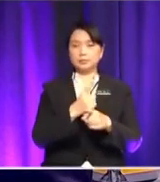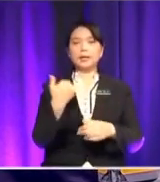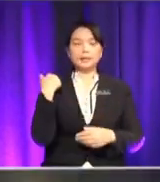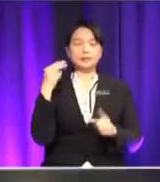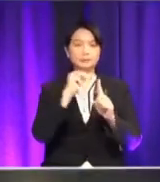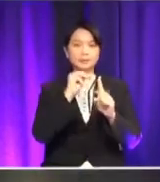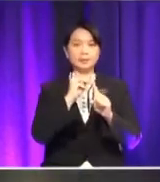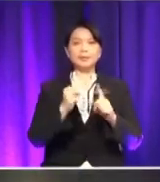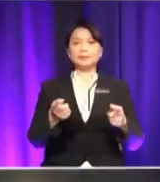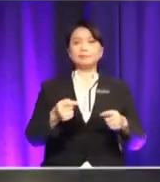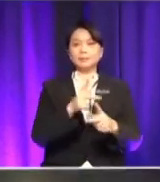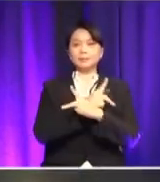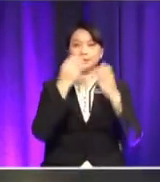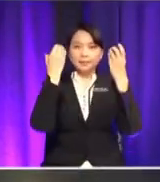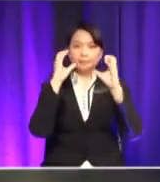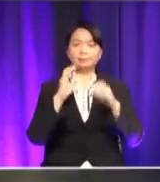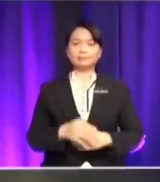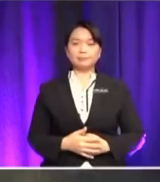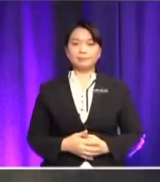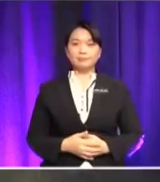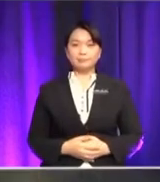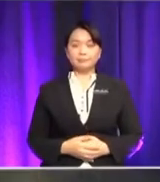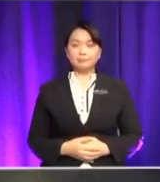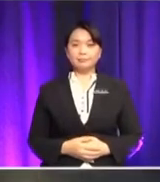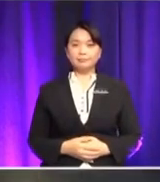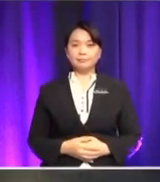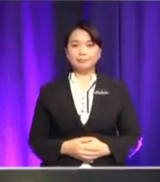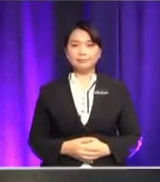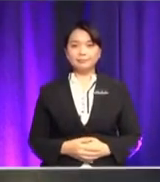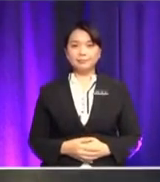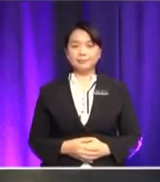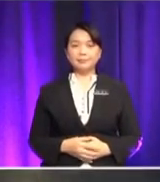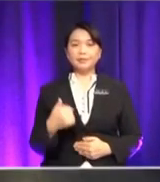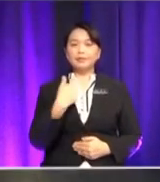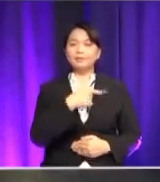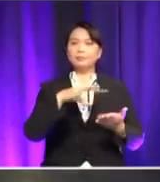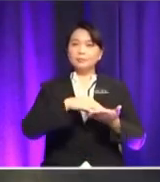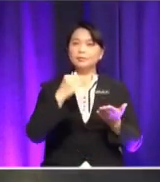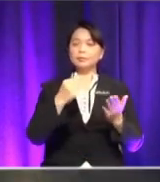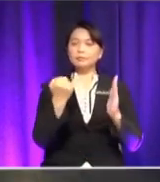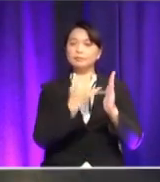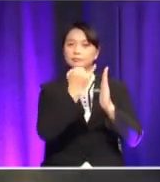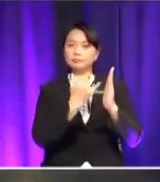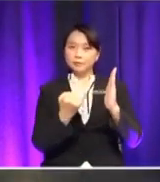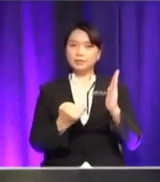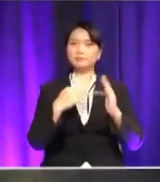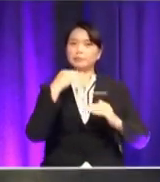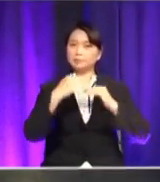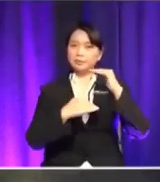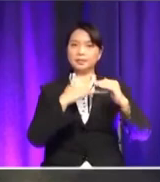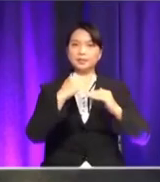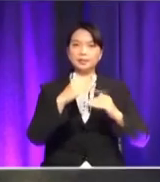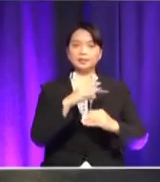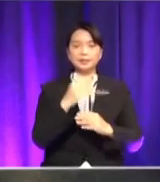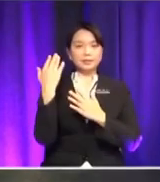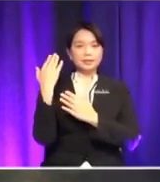Insyaallah cuma kasih ya Bu untuk berhenti setelah kita pada ini sukses Premier kedua kita belajar cara untuk melukis bangunan